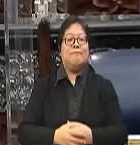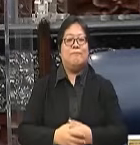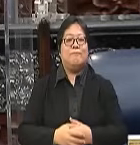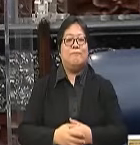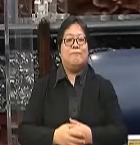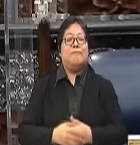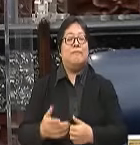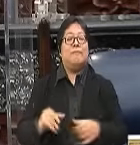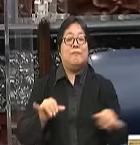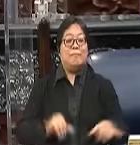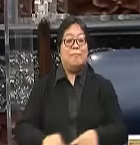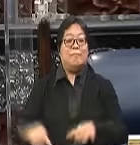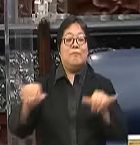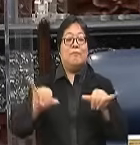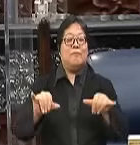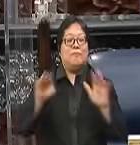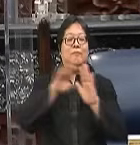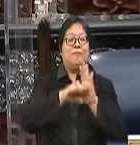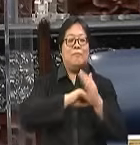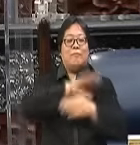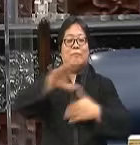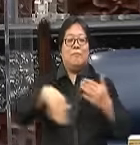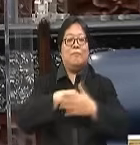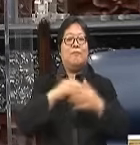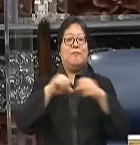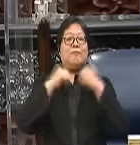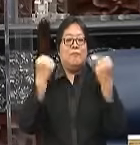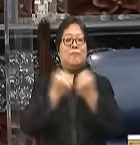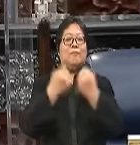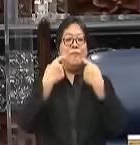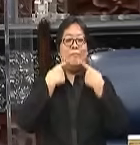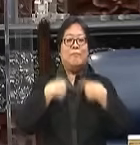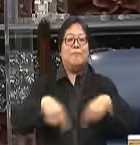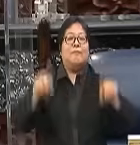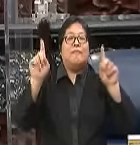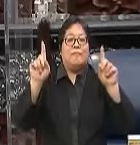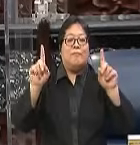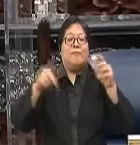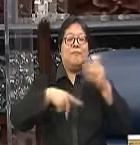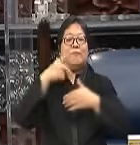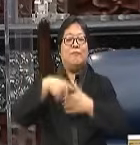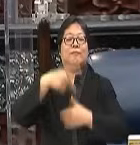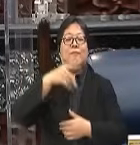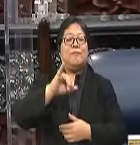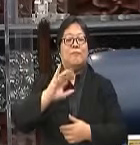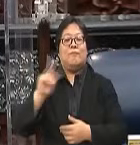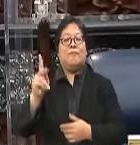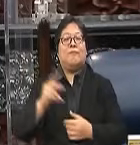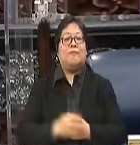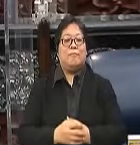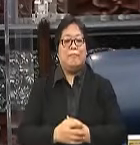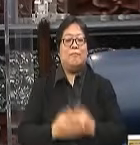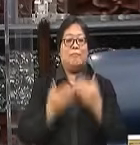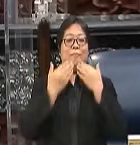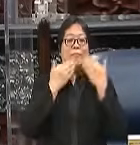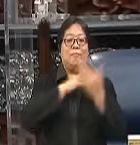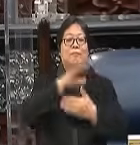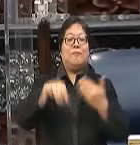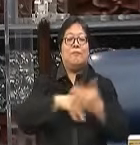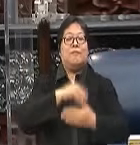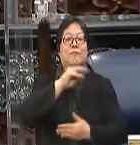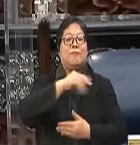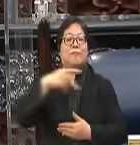mana selaras dengan prinsip full of Society untuk menjayakan topik Terimakasih pada semua